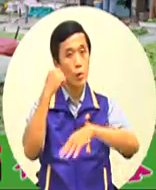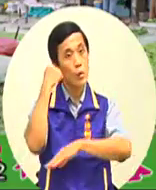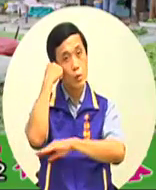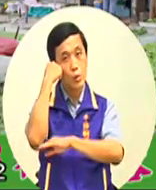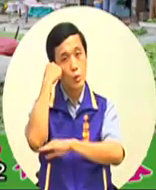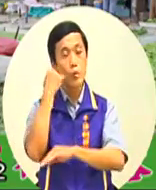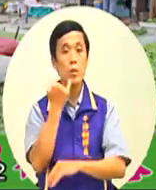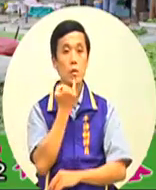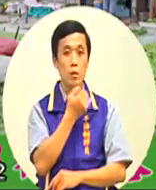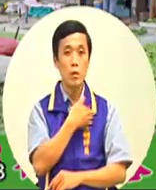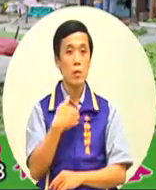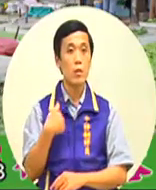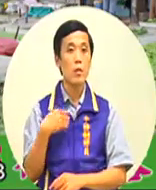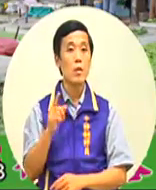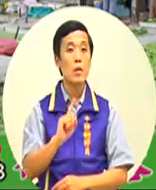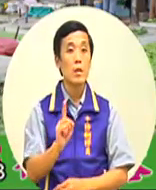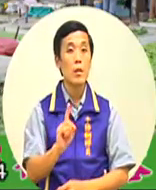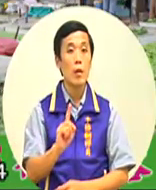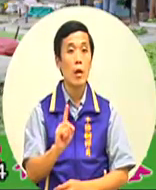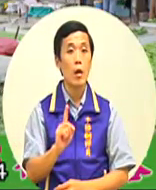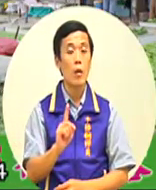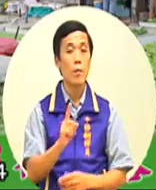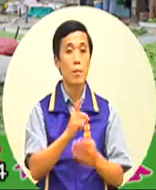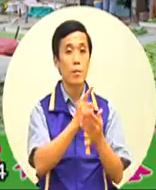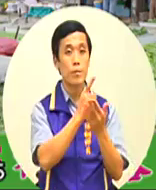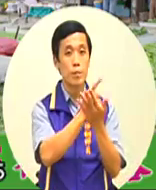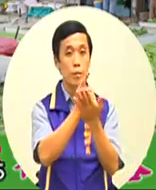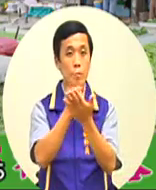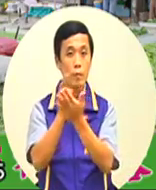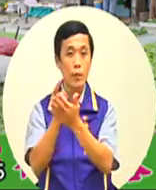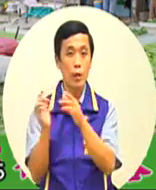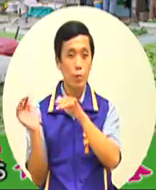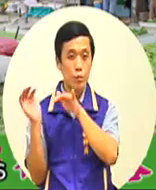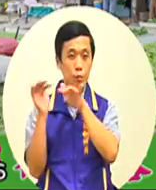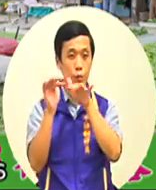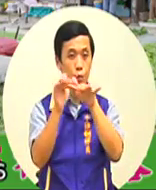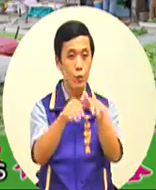就是大家啊，一旦来家的时阵